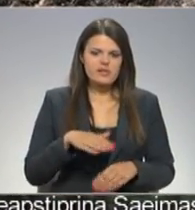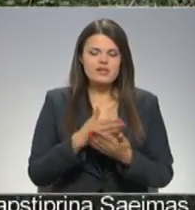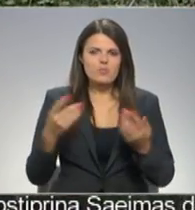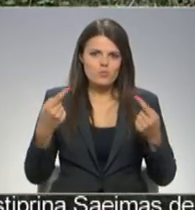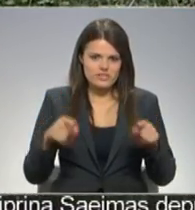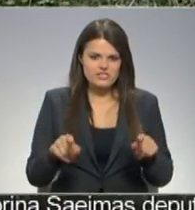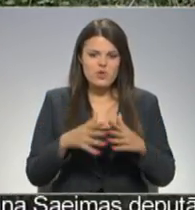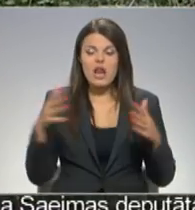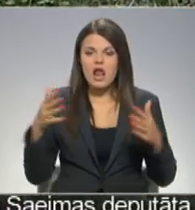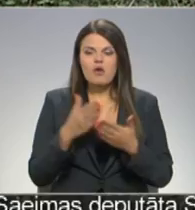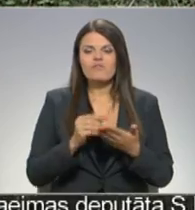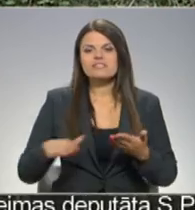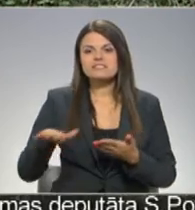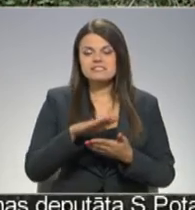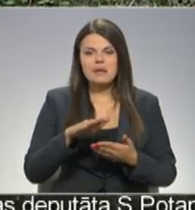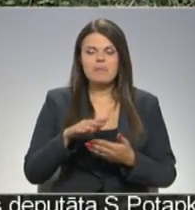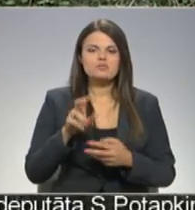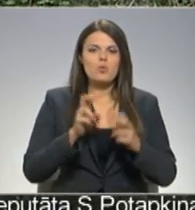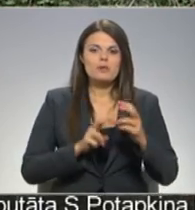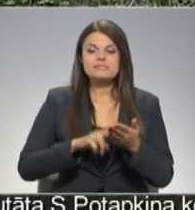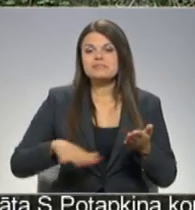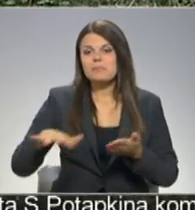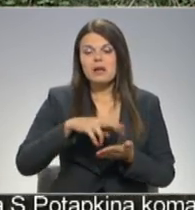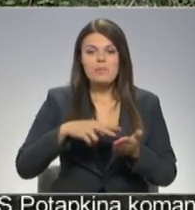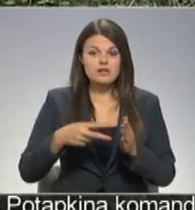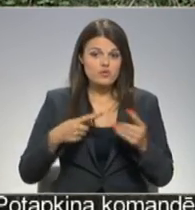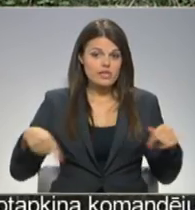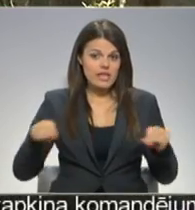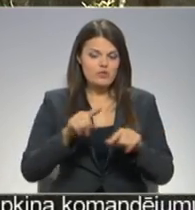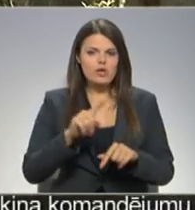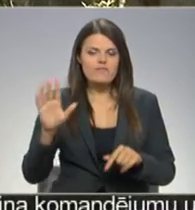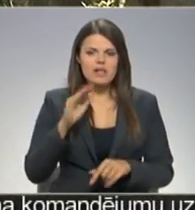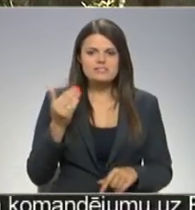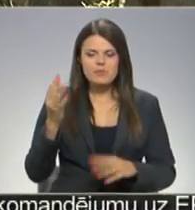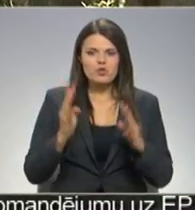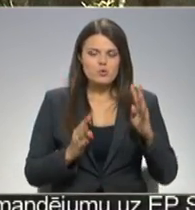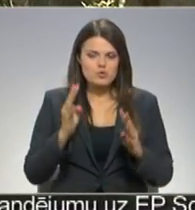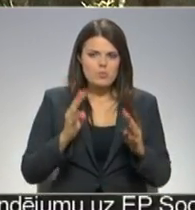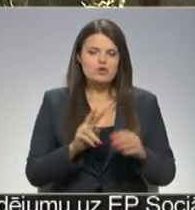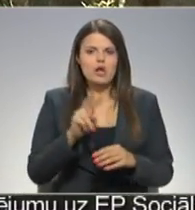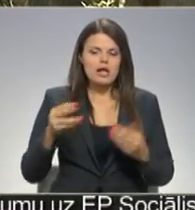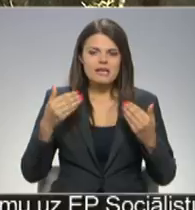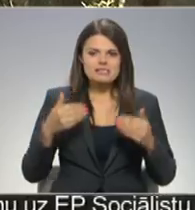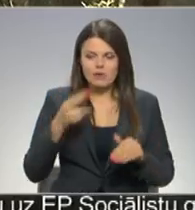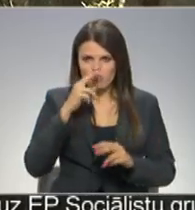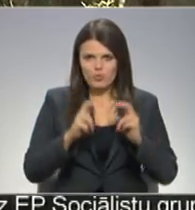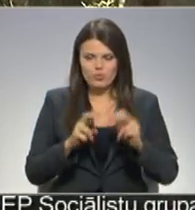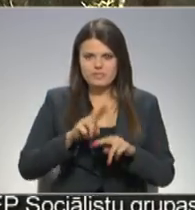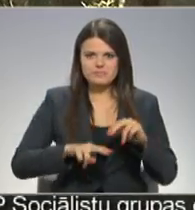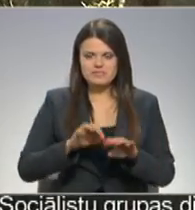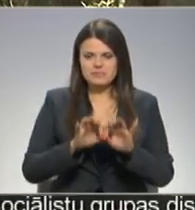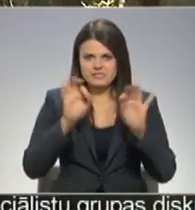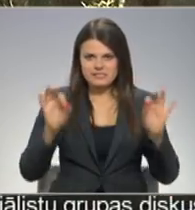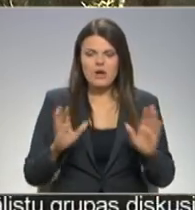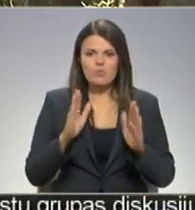citur. Lielāko Vidzemes industriālajiem parkam paredzēto teritorijas daļu klāja valstī piederoši meži, kas jauno rūpnīcas celtniecību